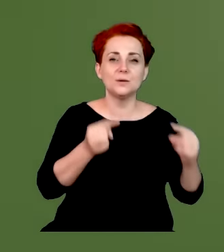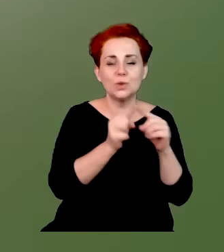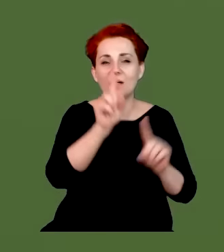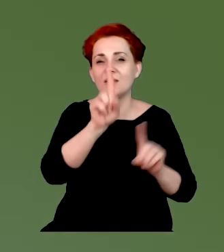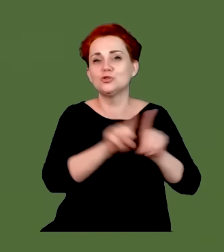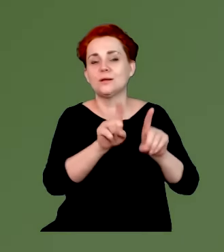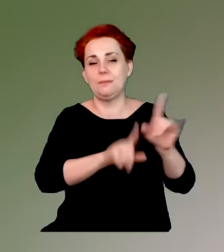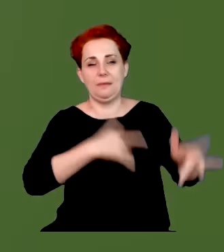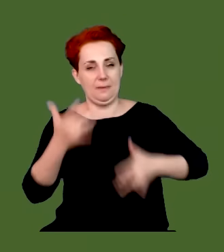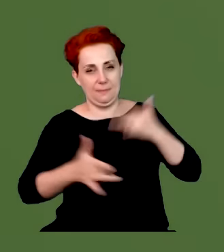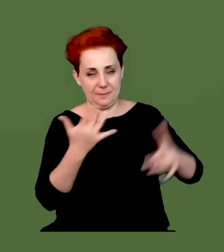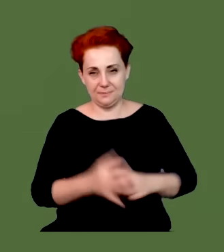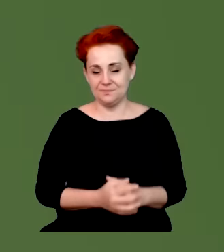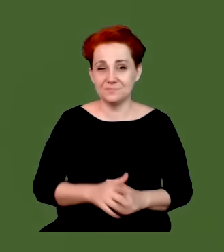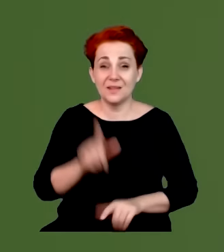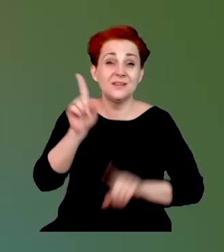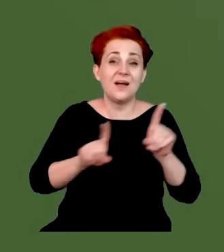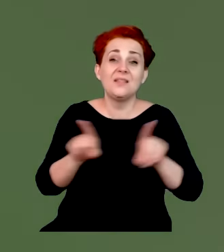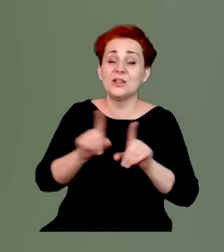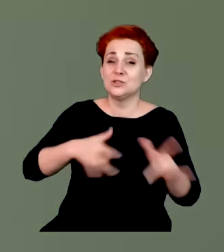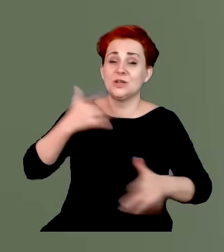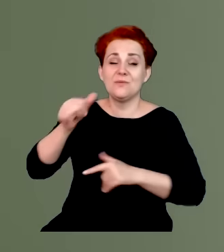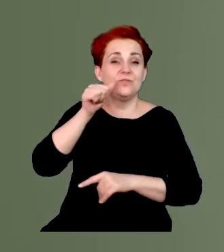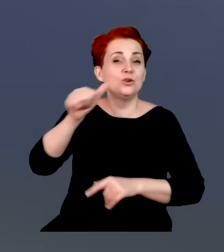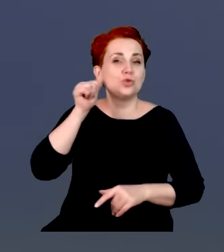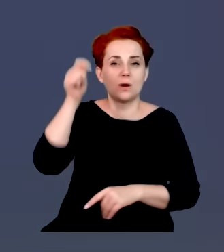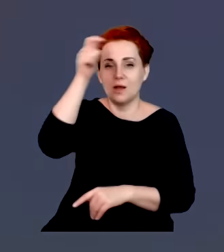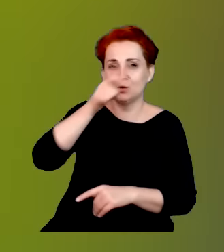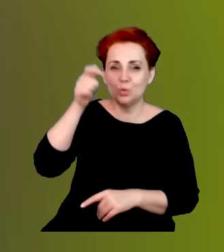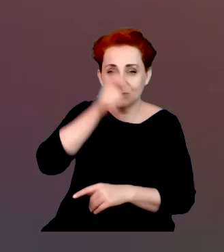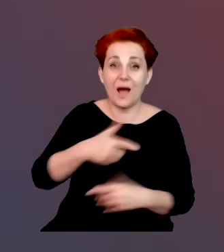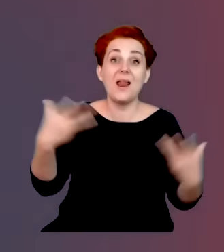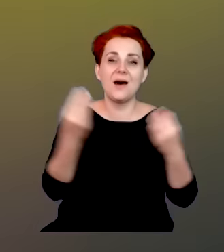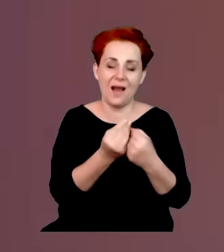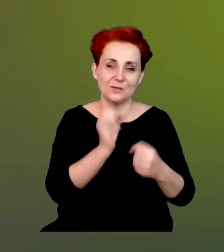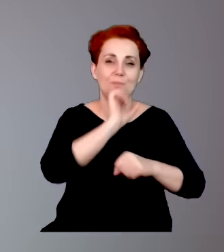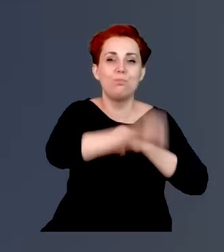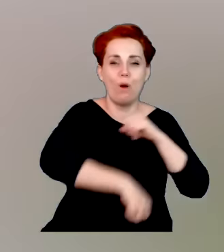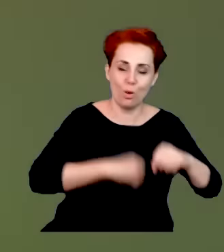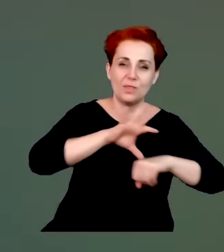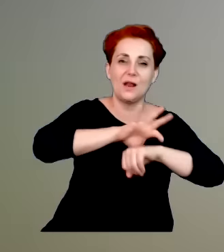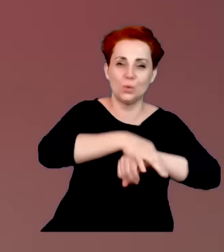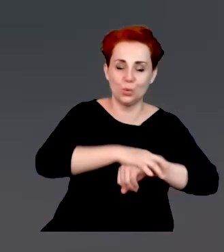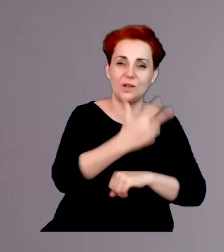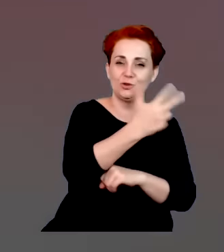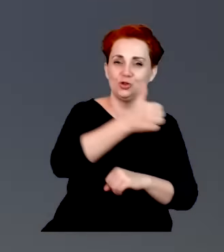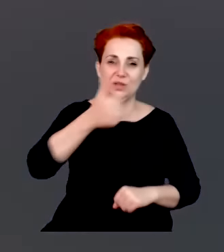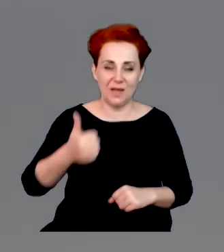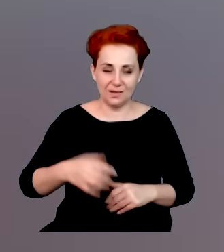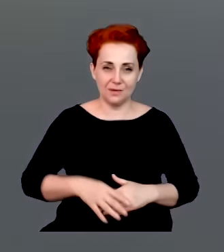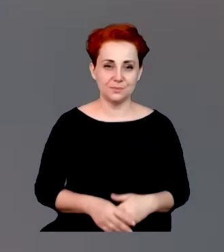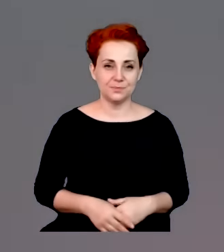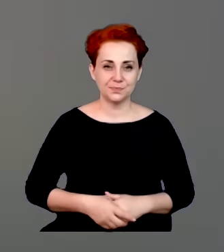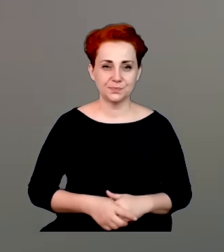cierpieć. Momentami cierpieli wczoraj też Turcy, ale ostatecznie z Gruzją wygrali 3-1.